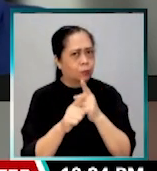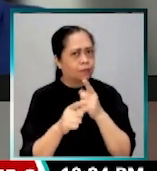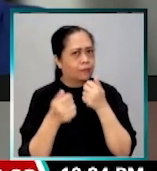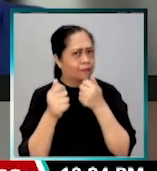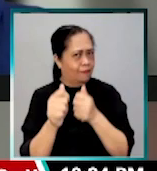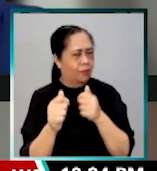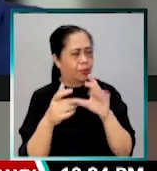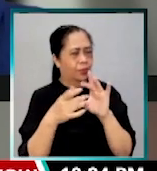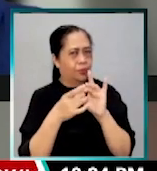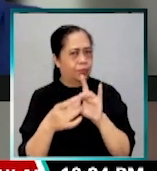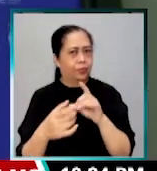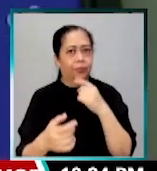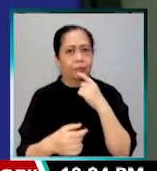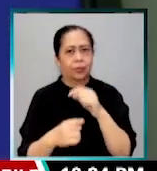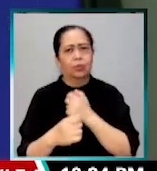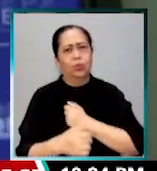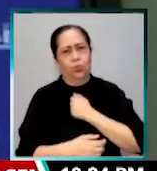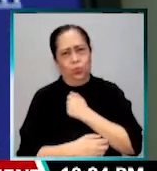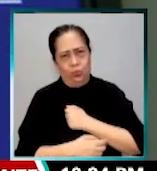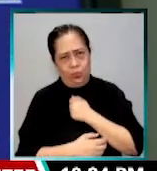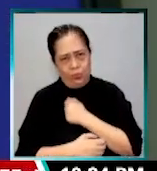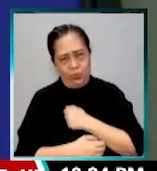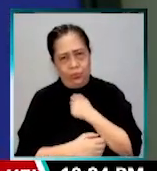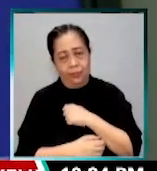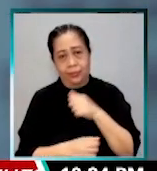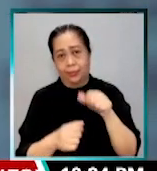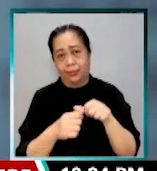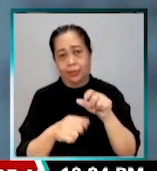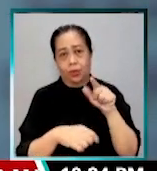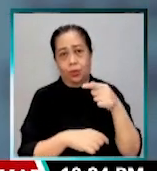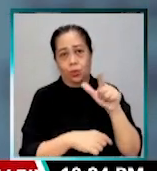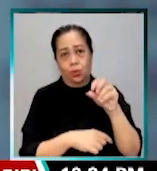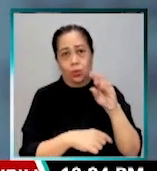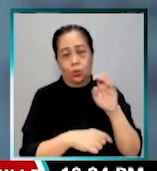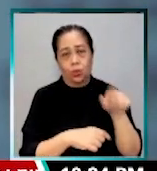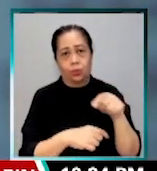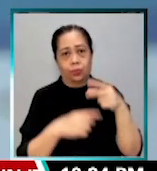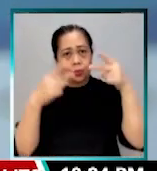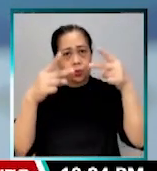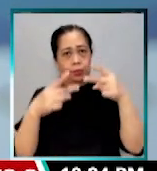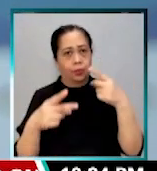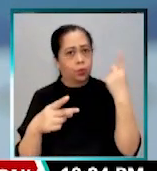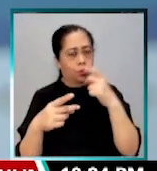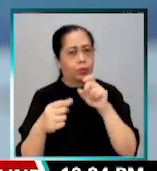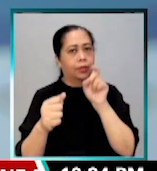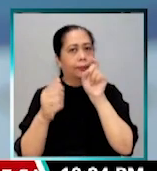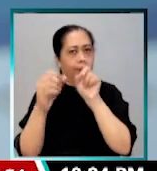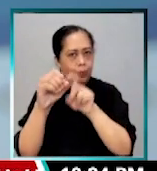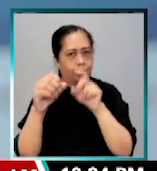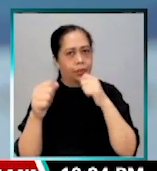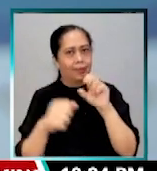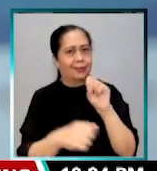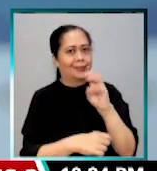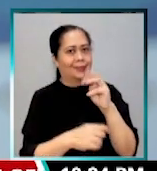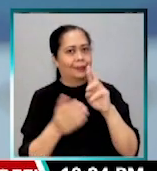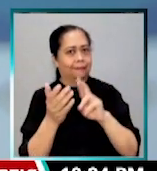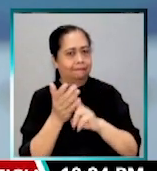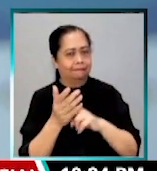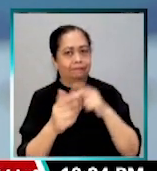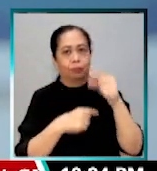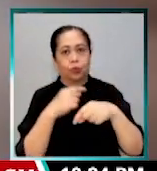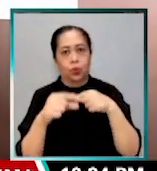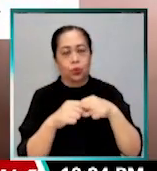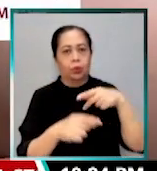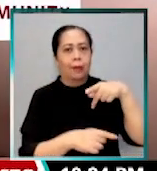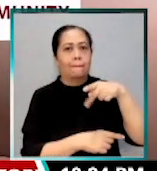Humingi rin sila ng pamanhin. Paalala naman ng Globe, sa kanilang website lang pwedeng magparehistro ng SIM ang Globe prepaid